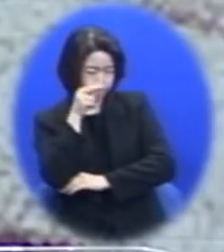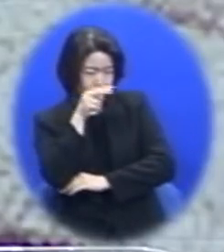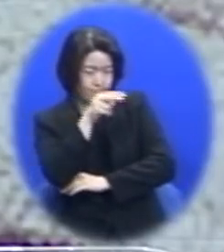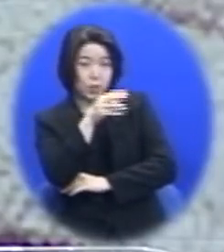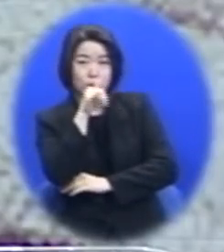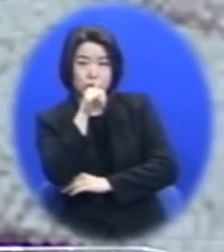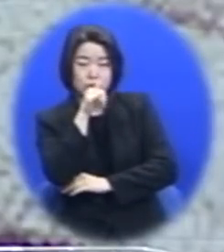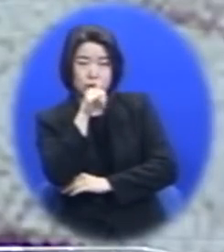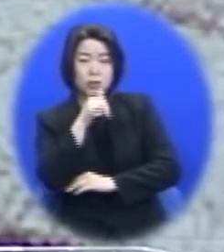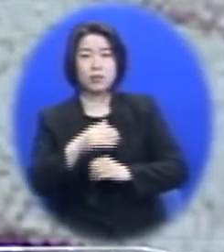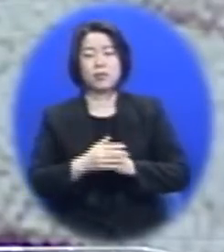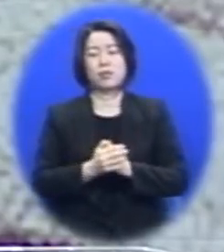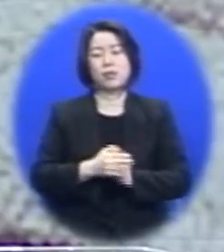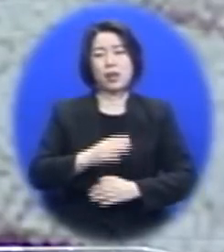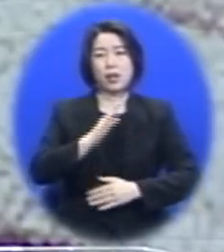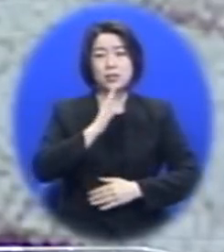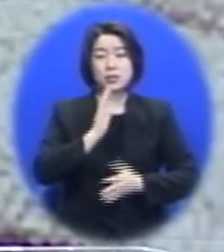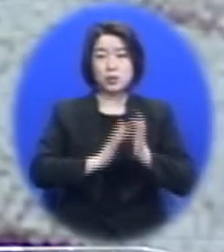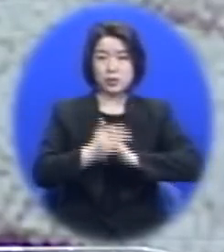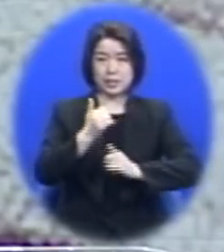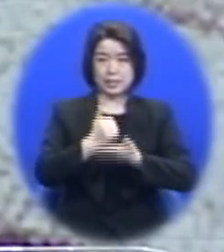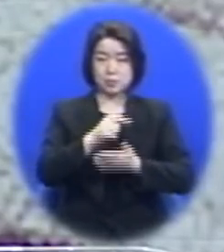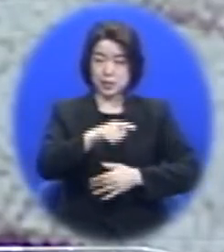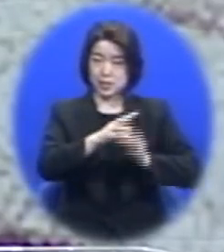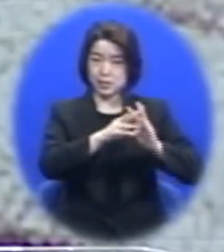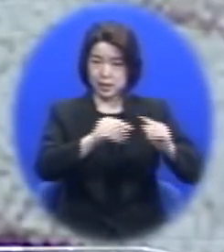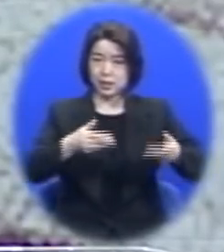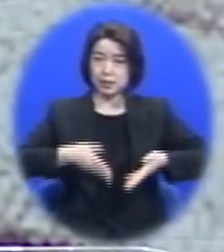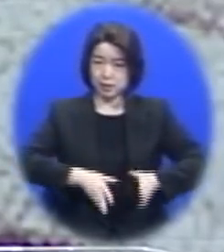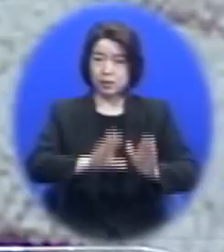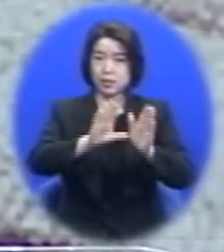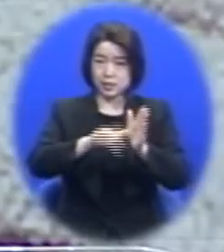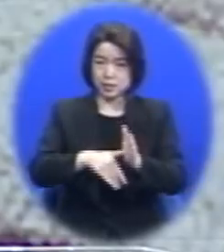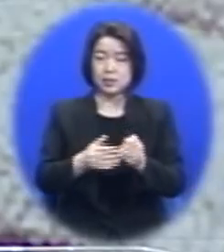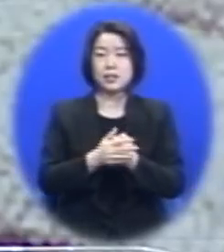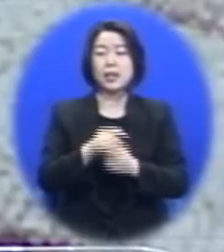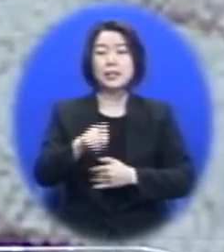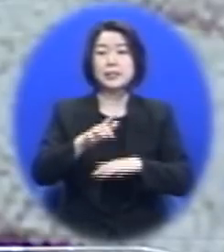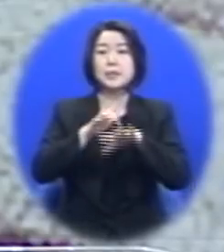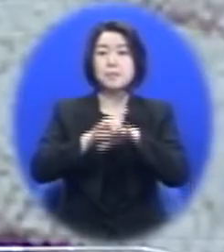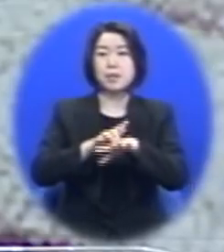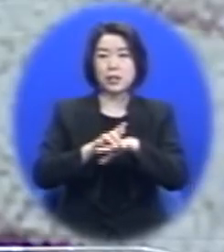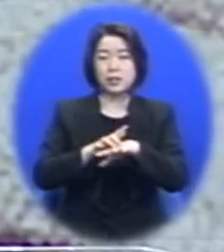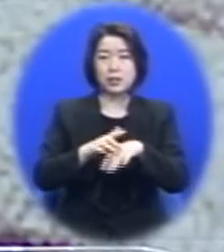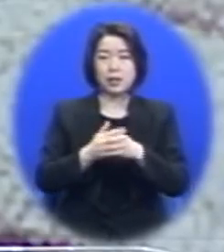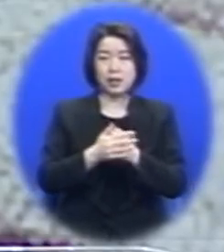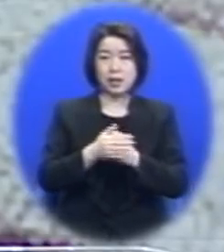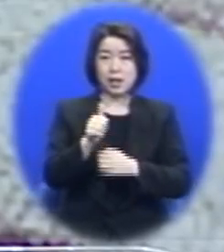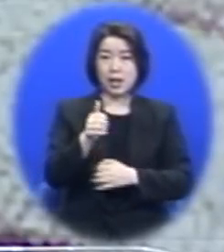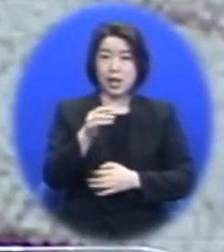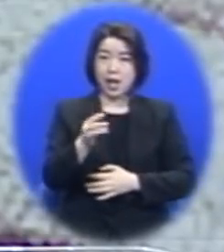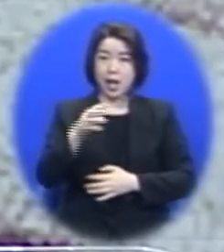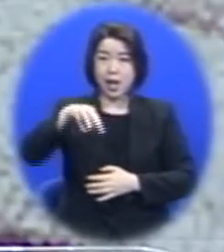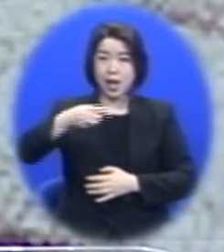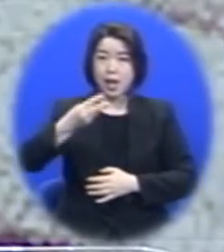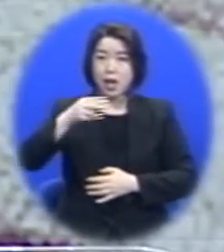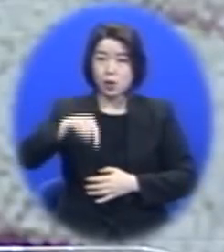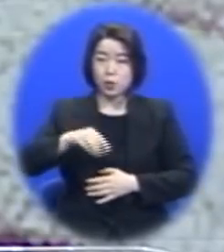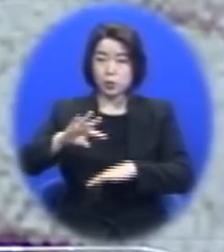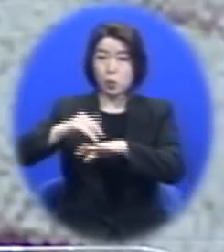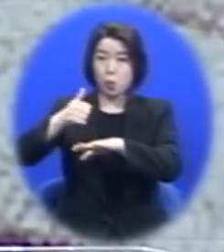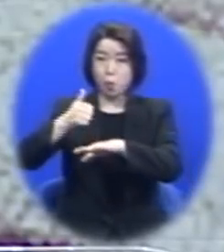실제로 예수님이 이 땅에 태어나 실 때 그 마귀가 헤롯의 마음에 들어 가서